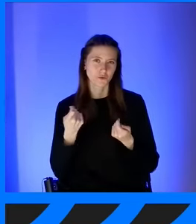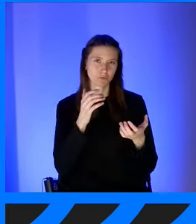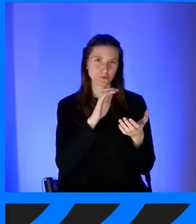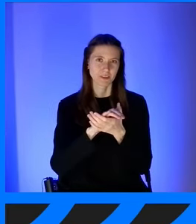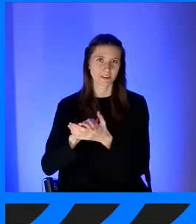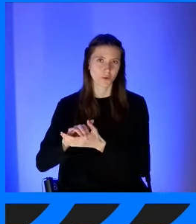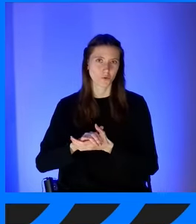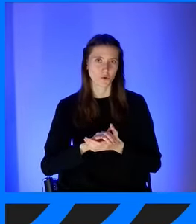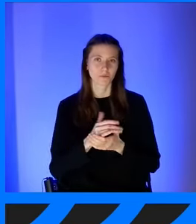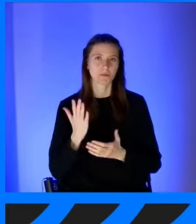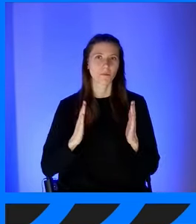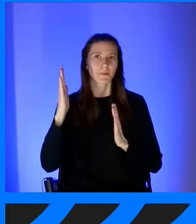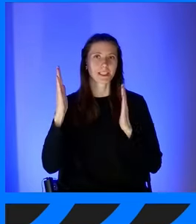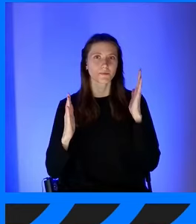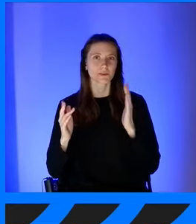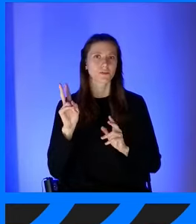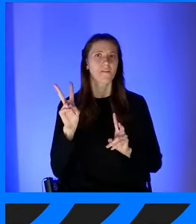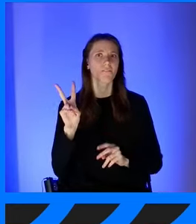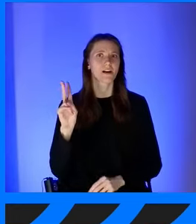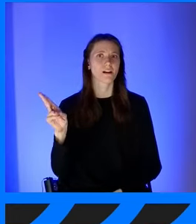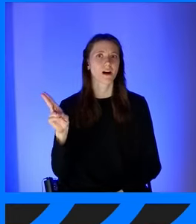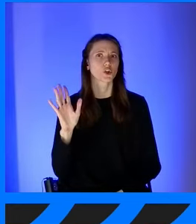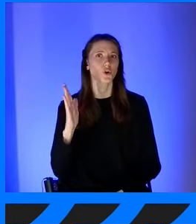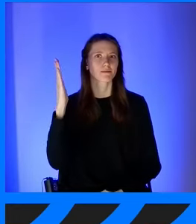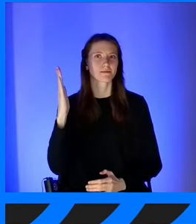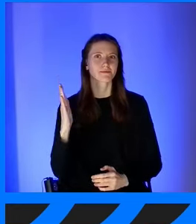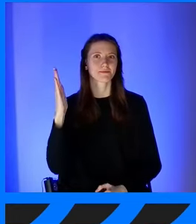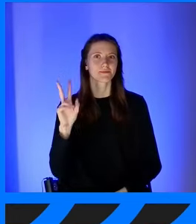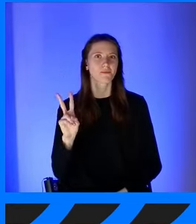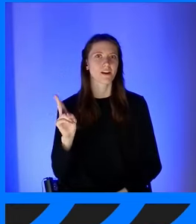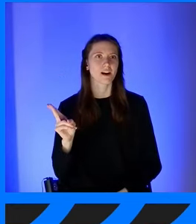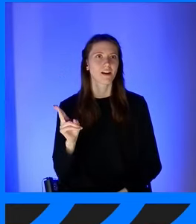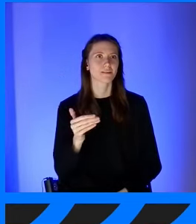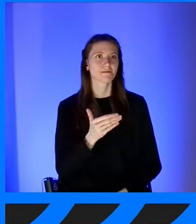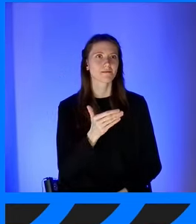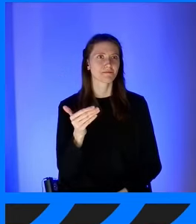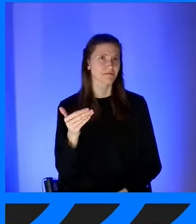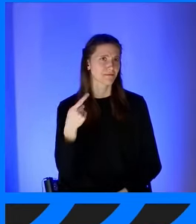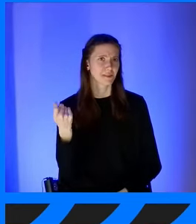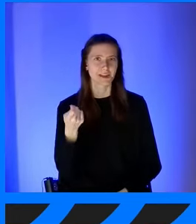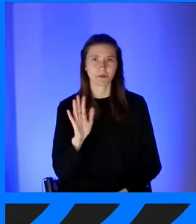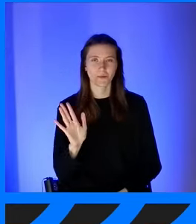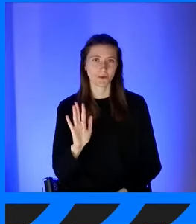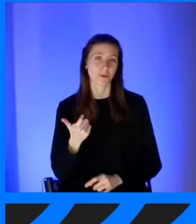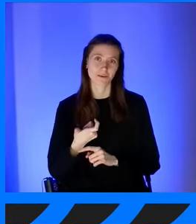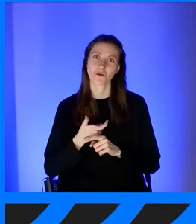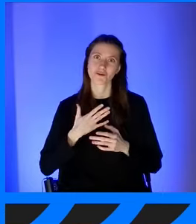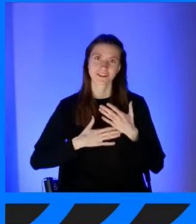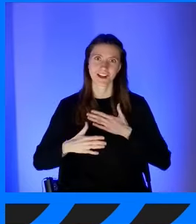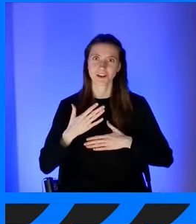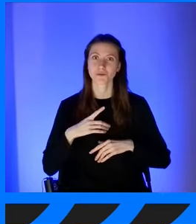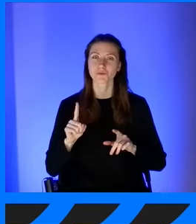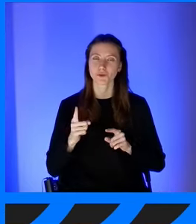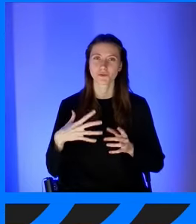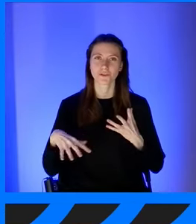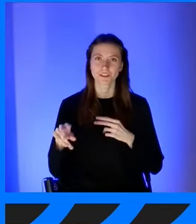познакомимся Поднимите руки Кто из ВК класс не так много это меня на самом деле очень радует потому что те кто